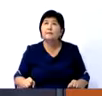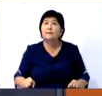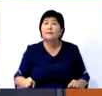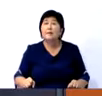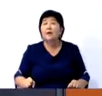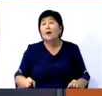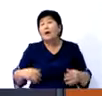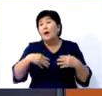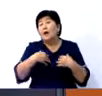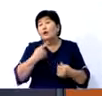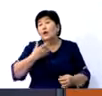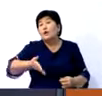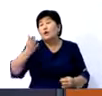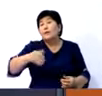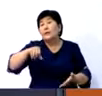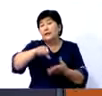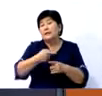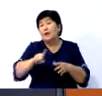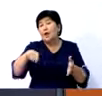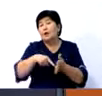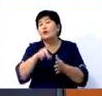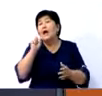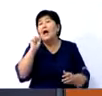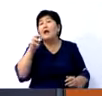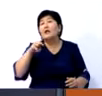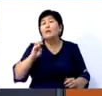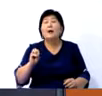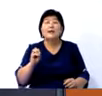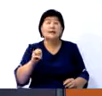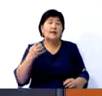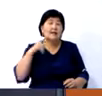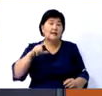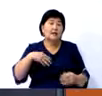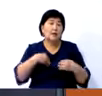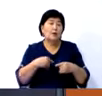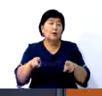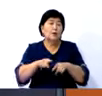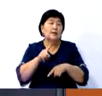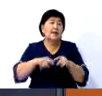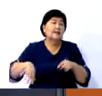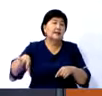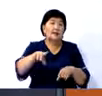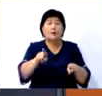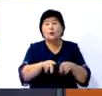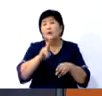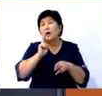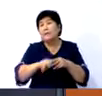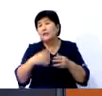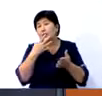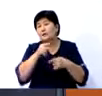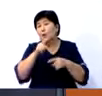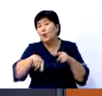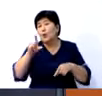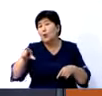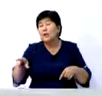траурный митинг состоялся и в городском акимате козла орденцы разделяют горе соотечественников которые потеряли своих родных и